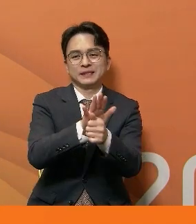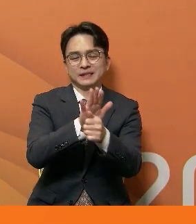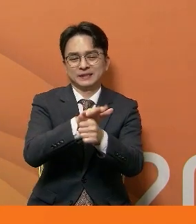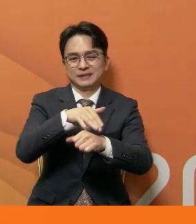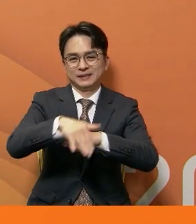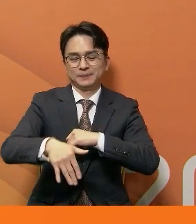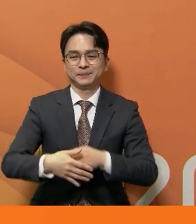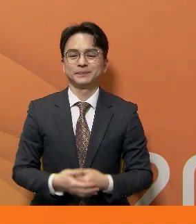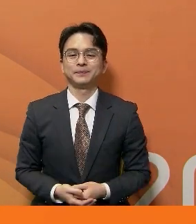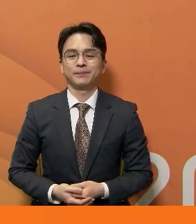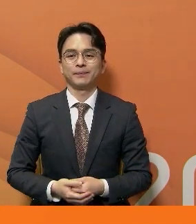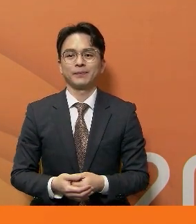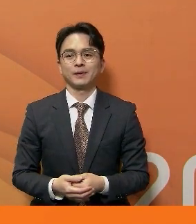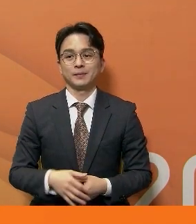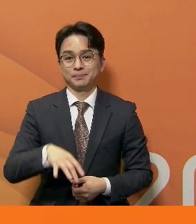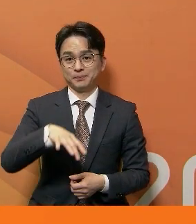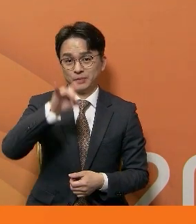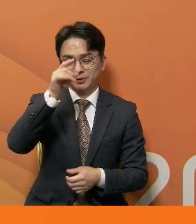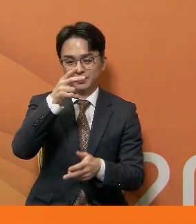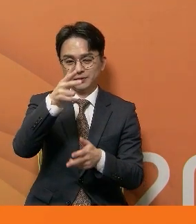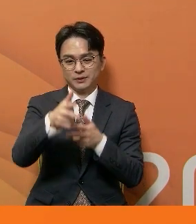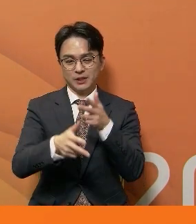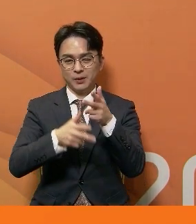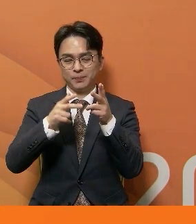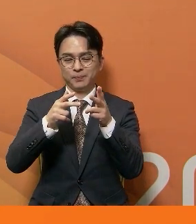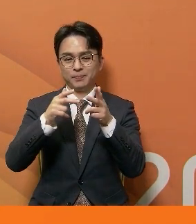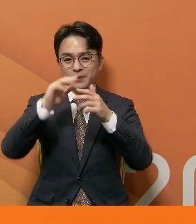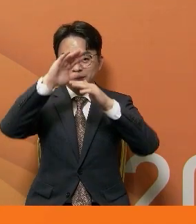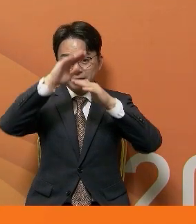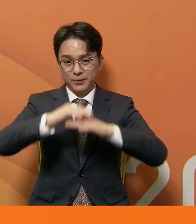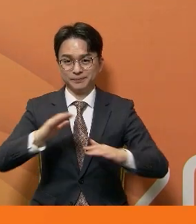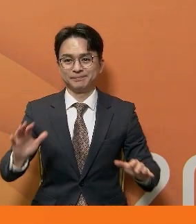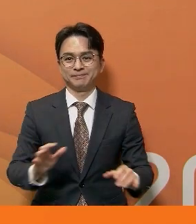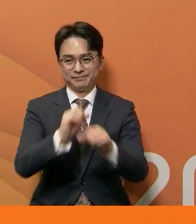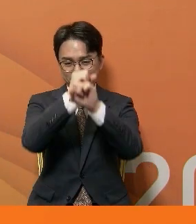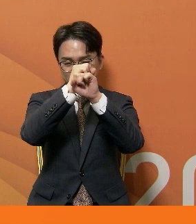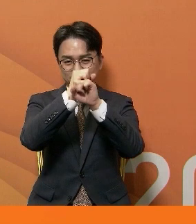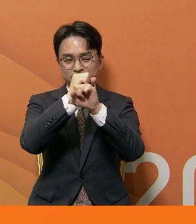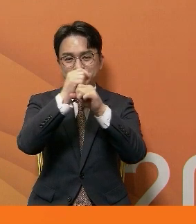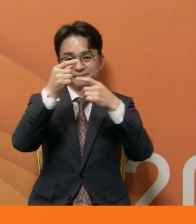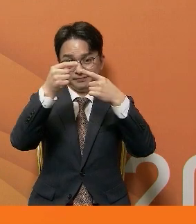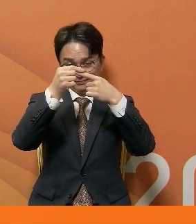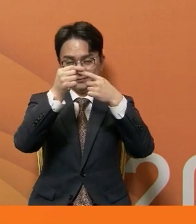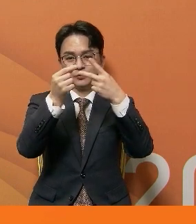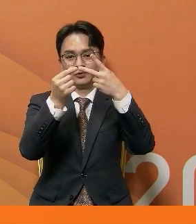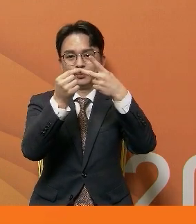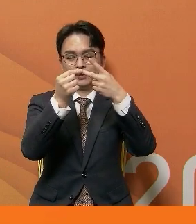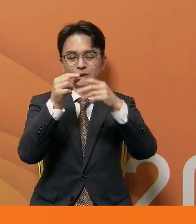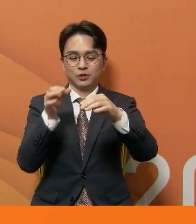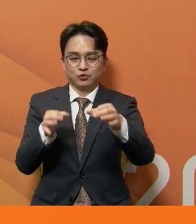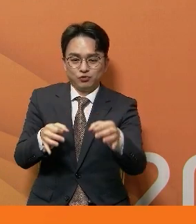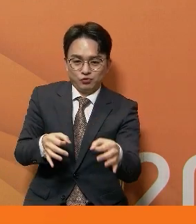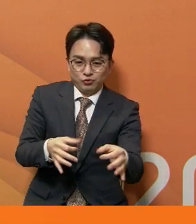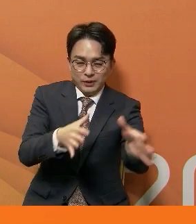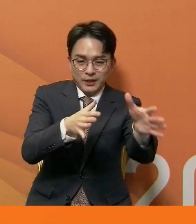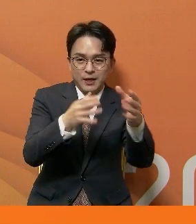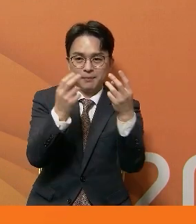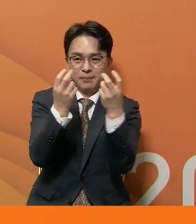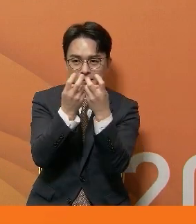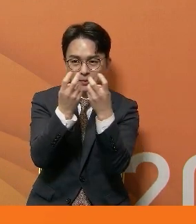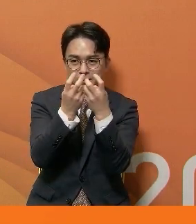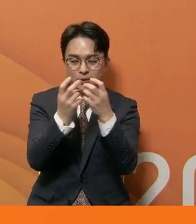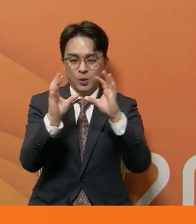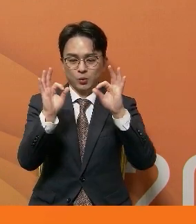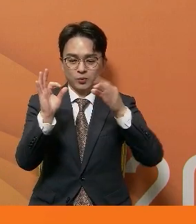하겠습니다 먼저 사업개요에 대해서 간단히 설명을 드릴 거구요 그리고 그 투자유치 지원과 융자 유치